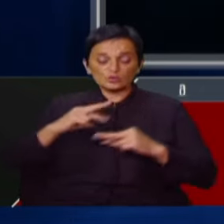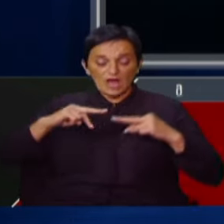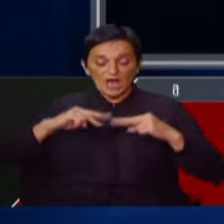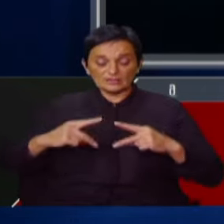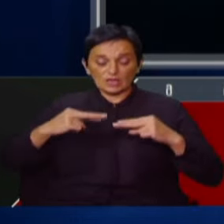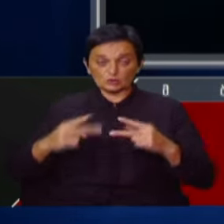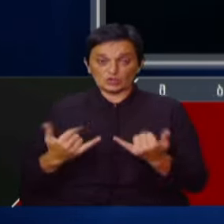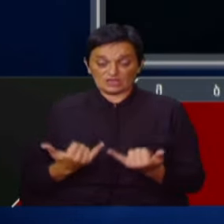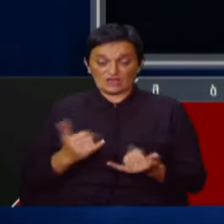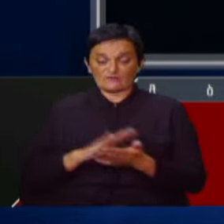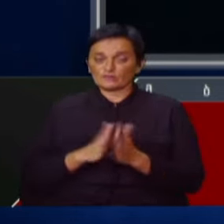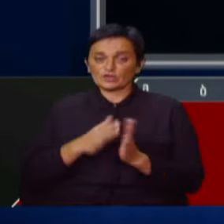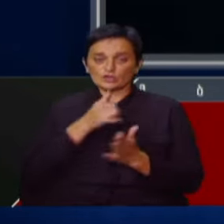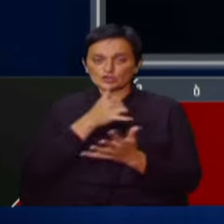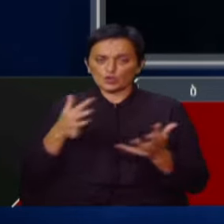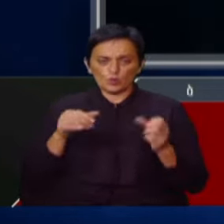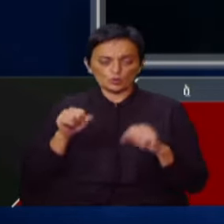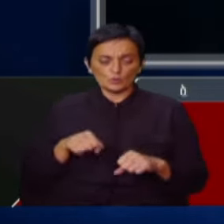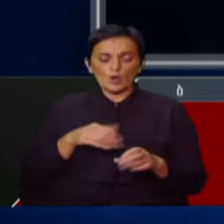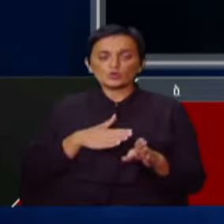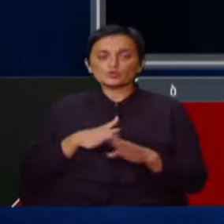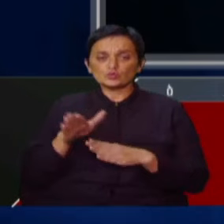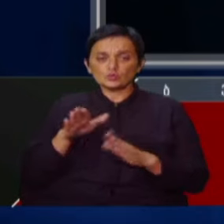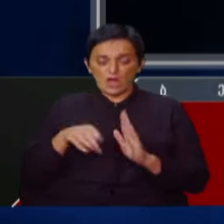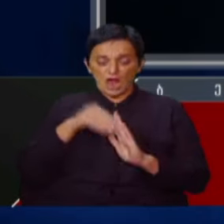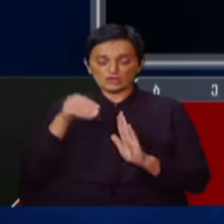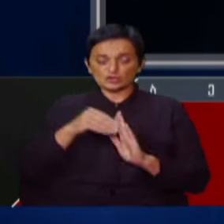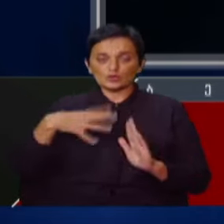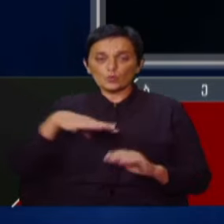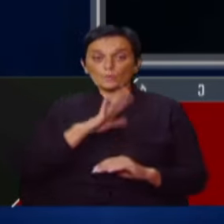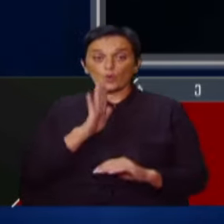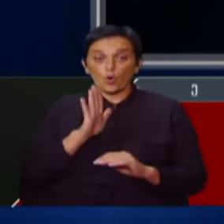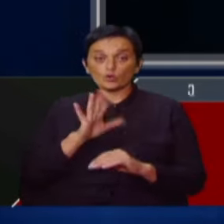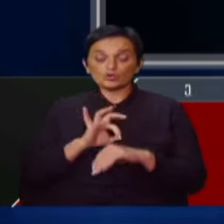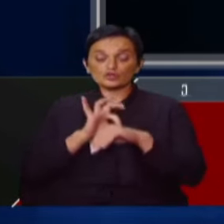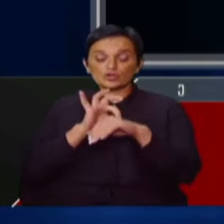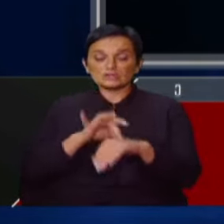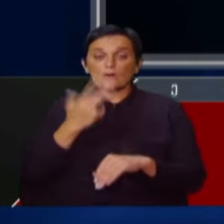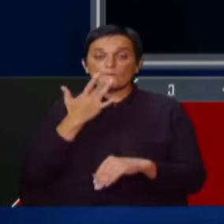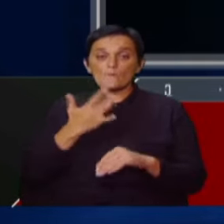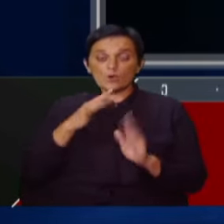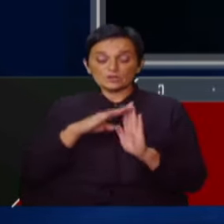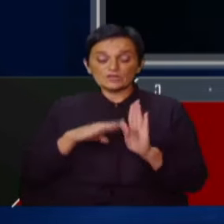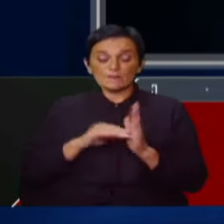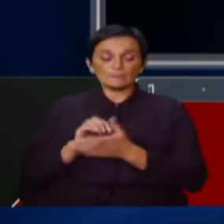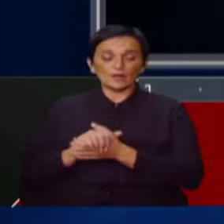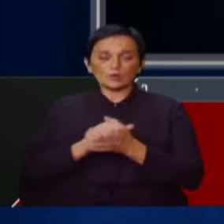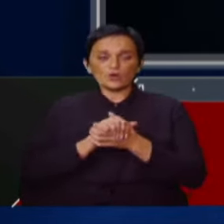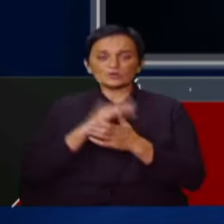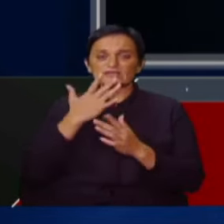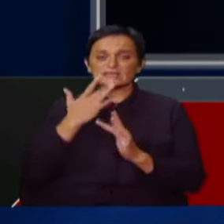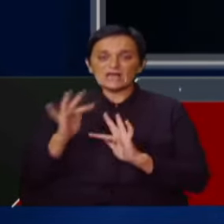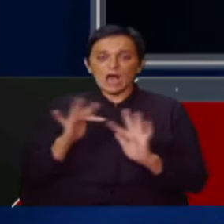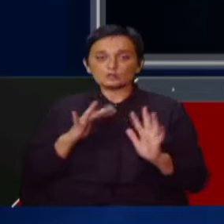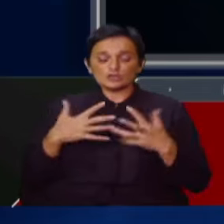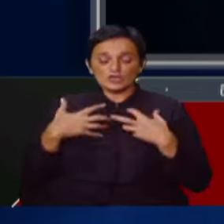ანაცვლებდნენ, რაც დღევანდელ ვითარებაში შეუძლებელია. სრულფასოვანი არჩევნები საქართველოში მხოლოდ მას შემდეგ ჩატარდება, რაც პოლიტიკურ სისტემაში კოლექტიურ ნაციონალურ